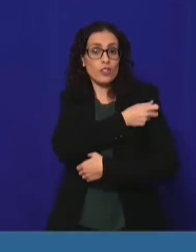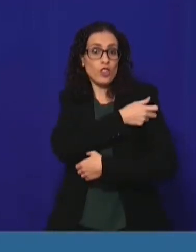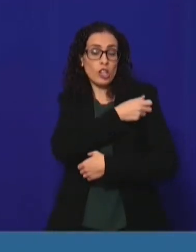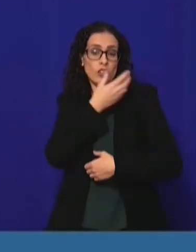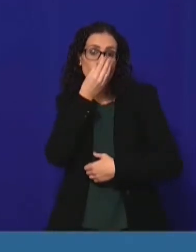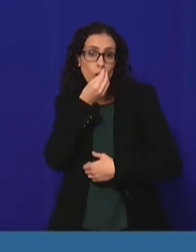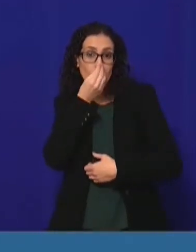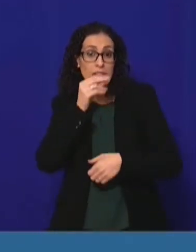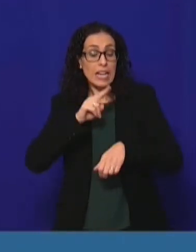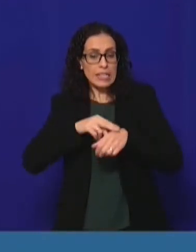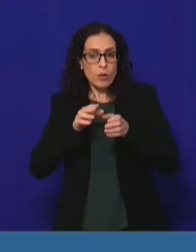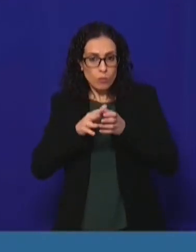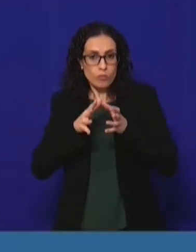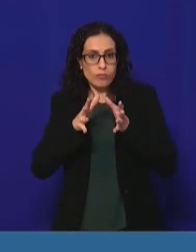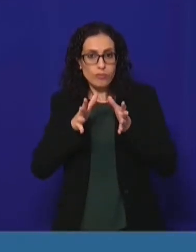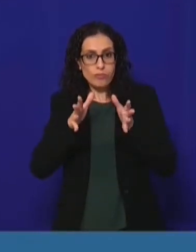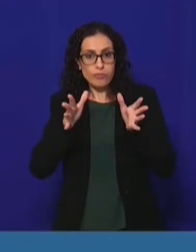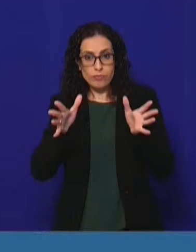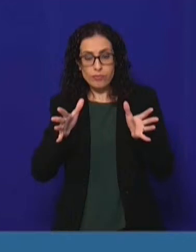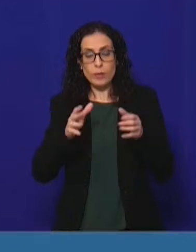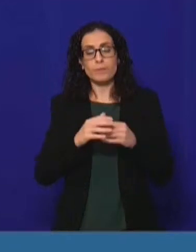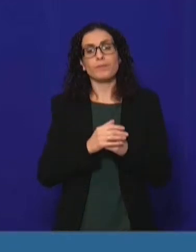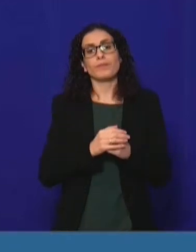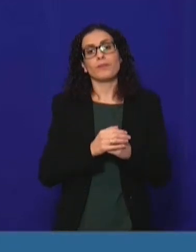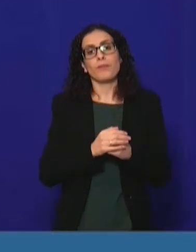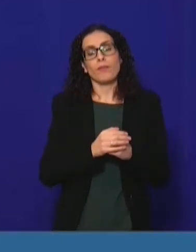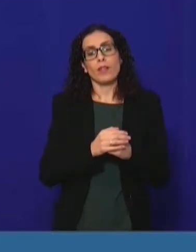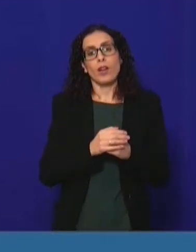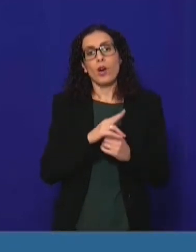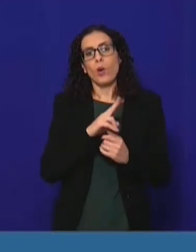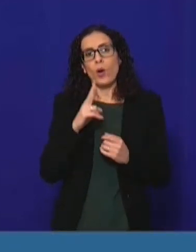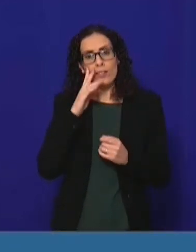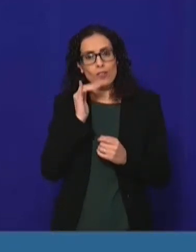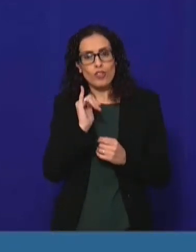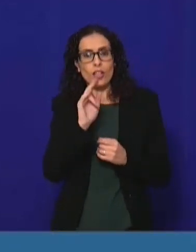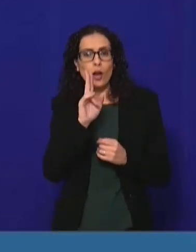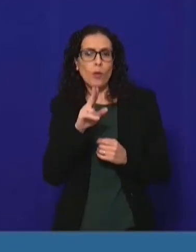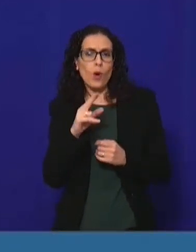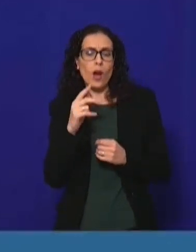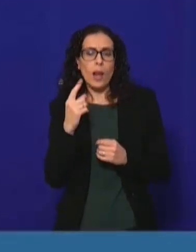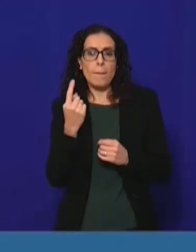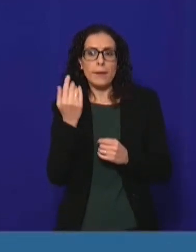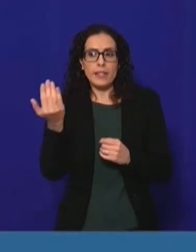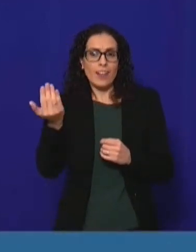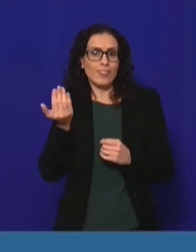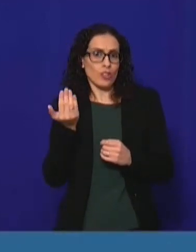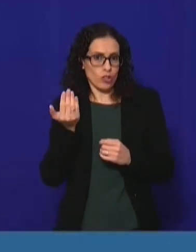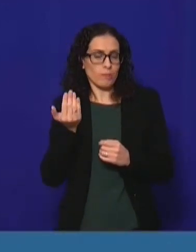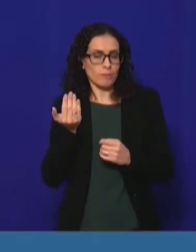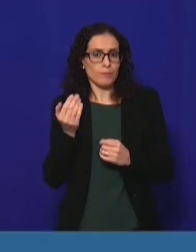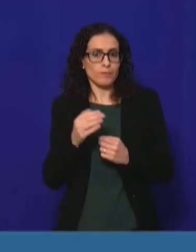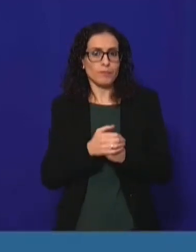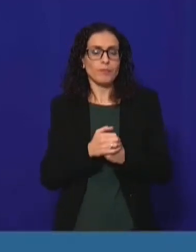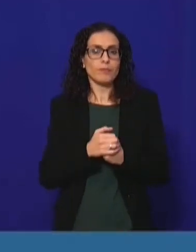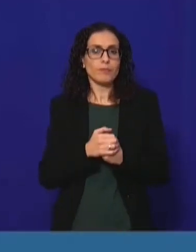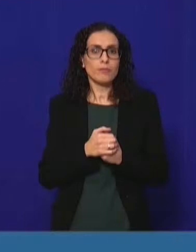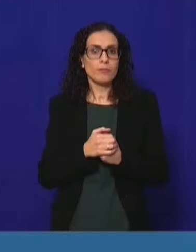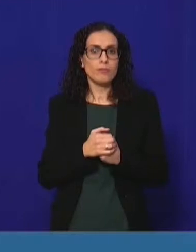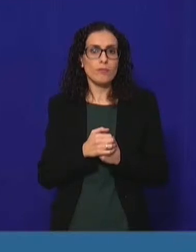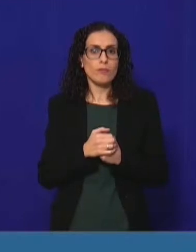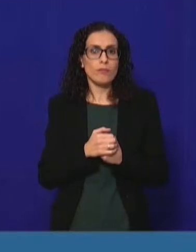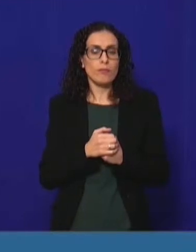nespandu però aħna qegħdin nagħmlu monitoring ukoll ħalli naraw kemm qegħdin ikunu dawk in-nies li qegħdin joħduha. Barra minn hekk ukoll